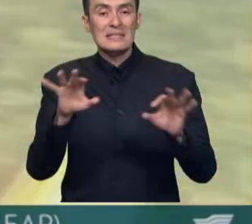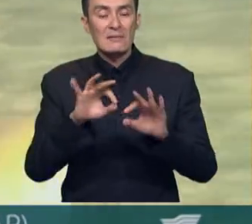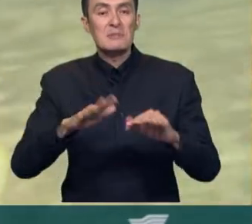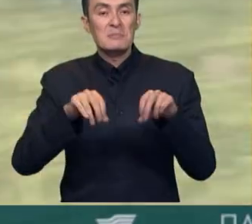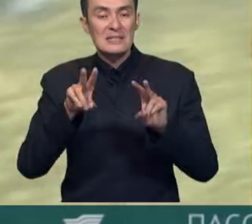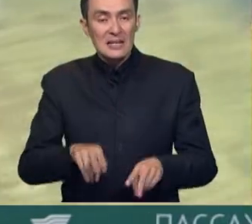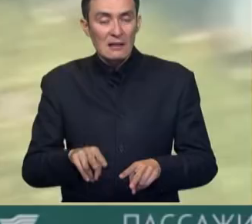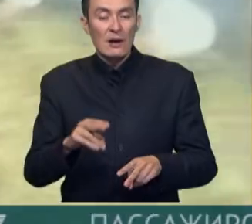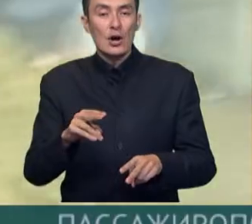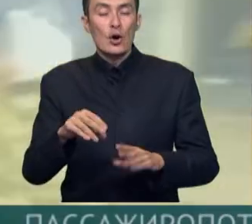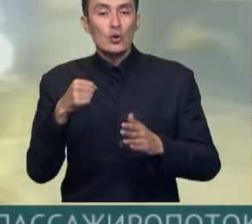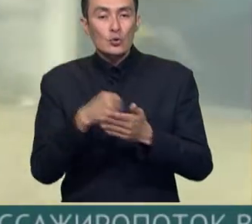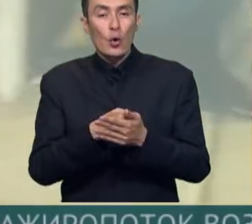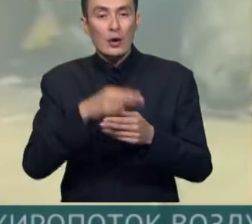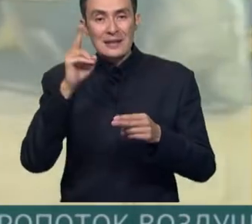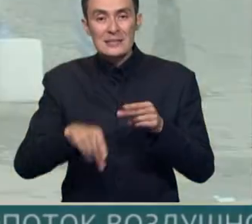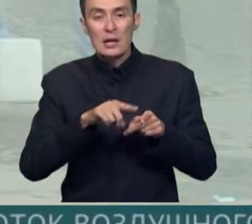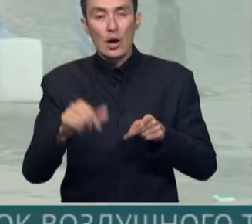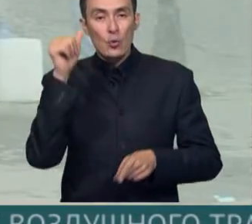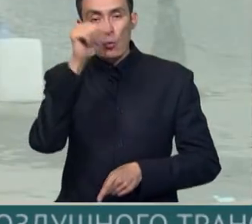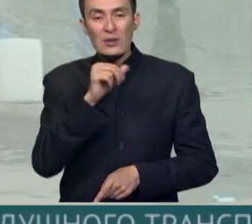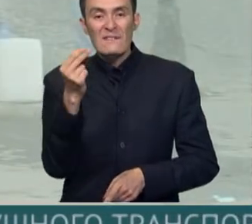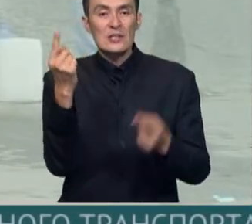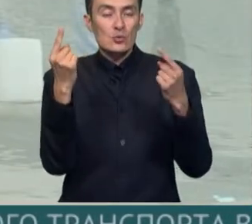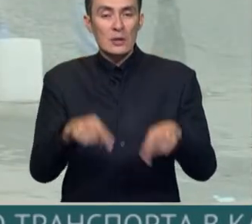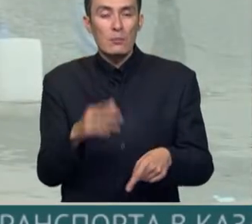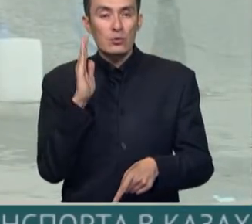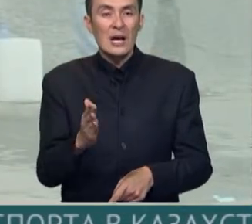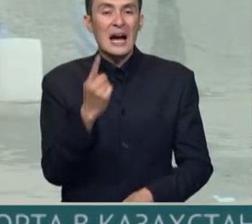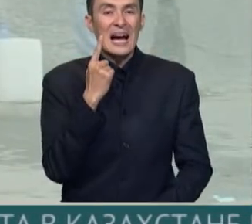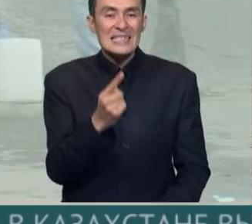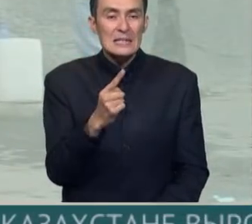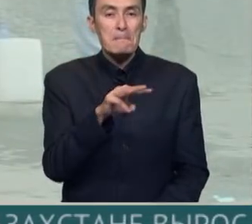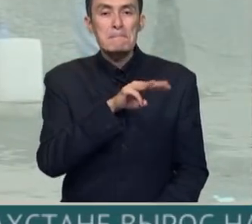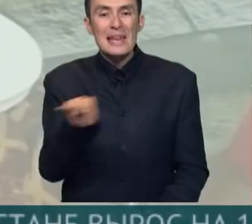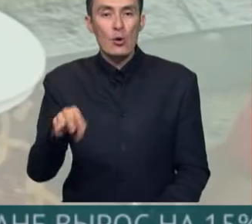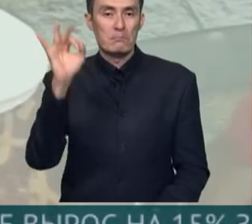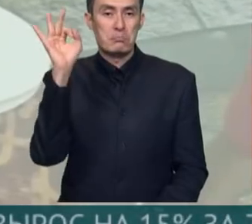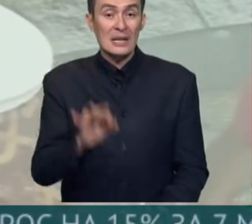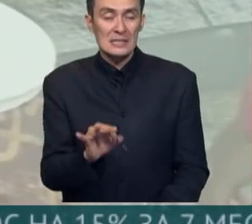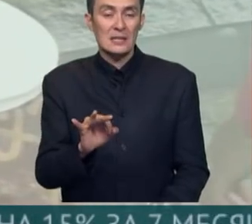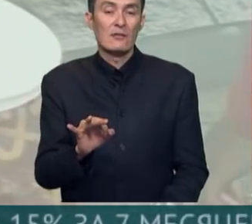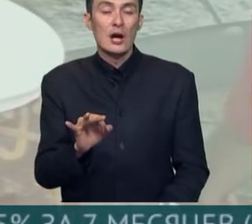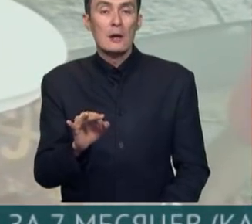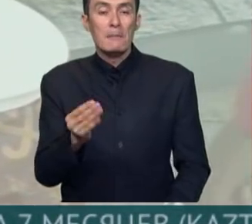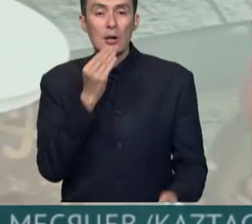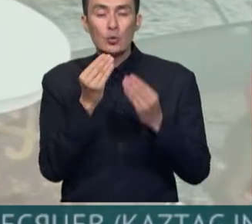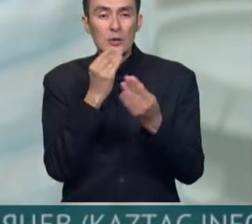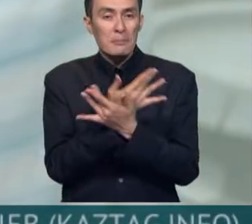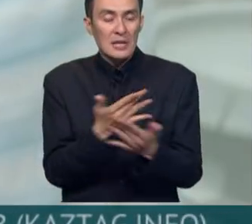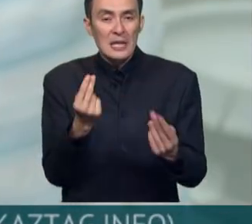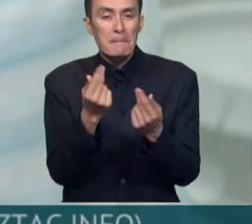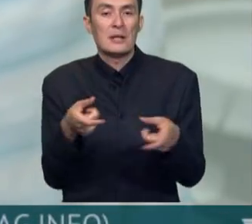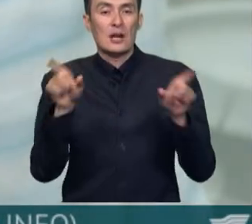словам экспертов, к концу этого года инфляция в Венесуэле достигнет 1 миллиона процентов. Продукты питания